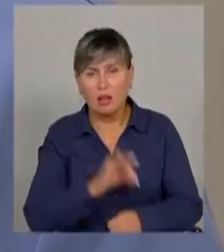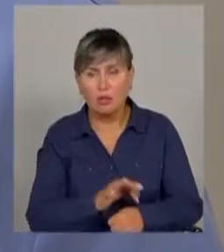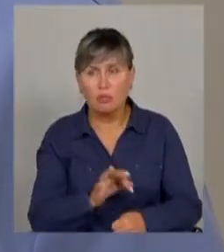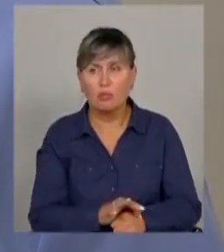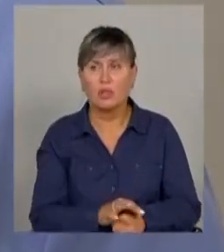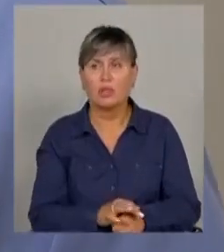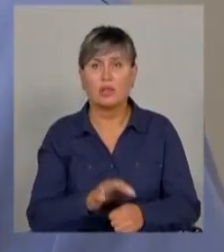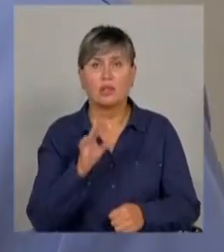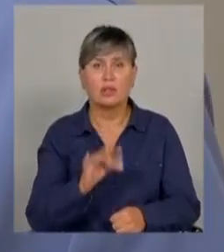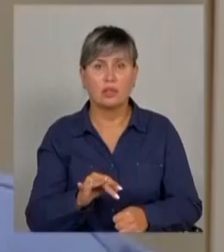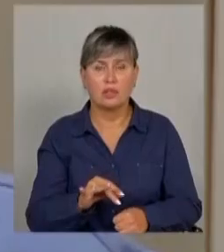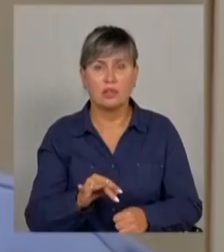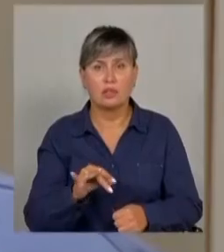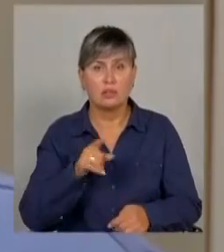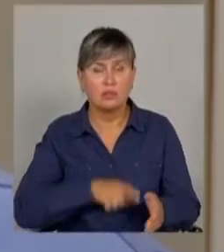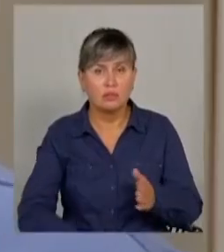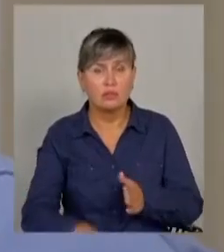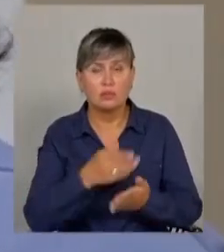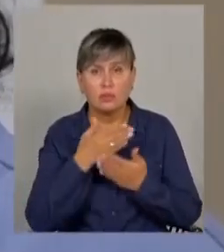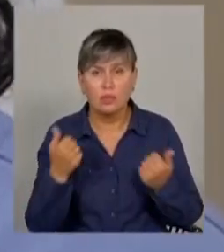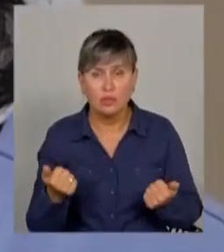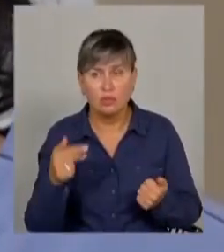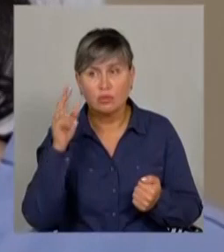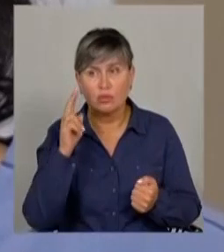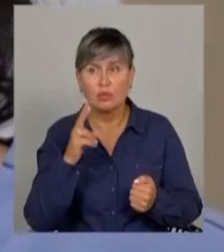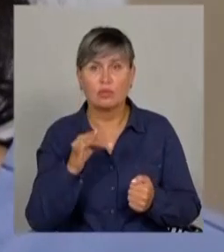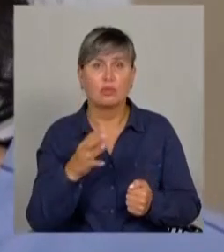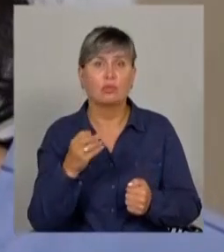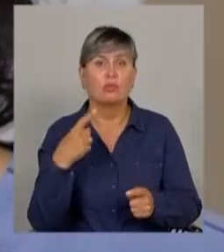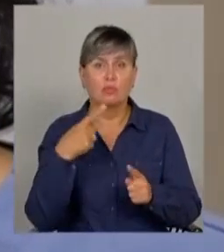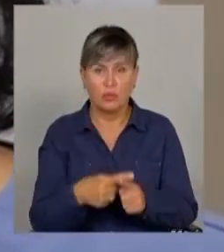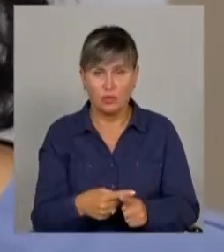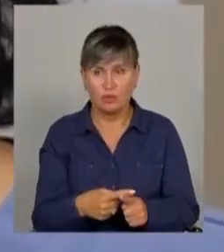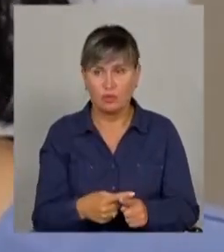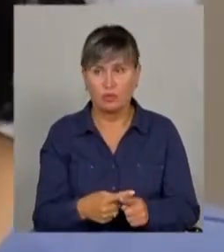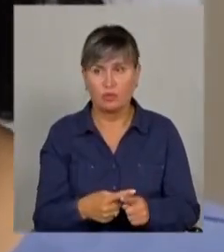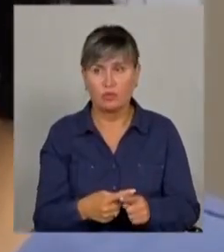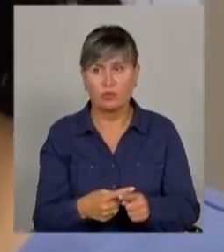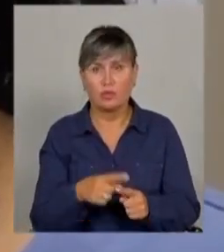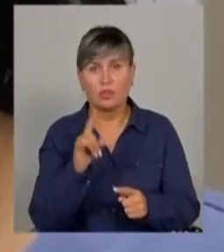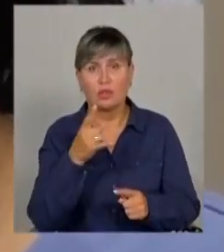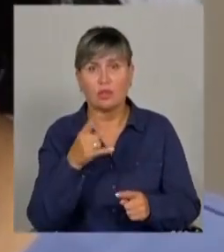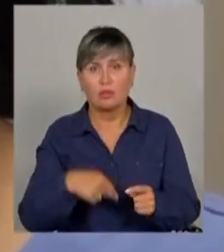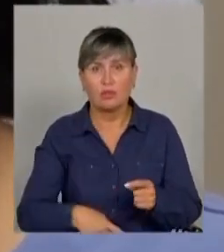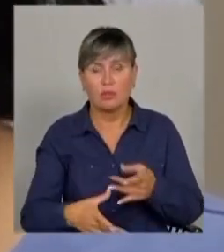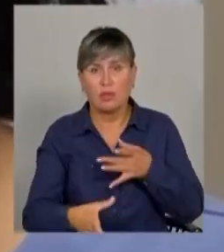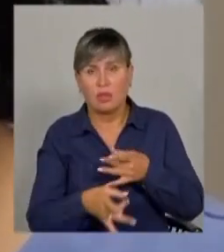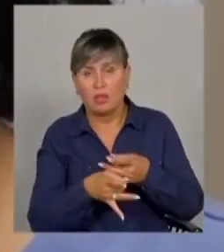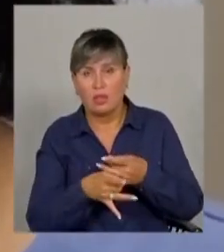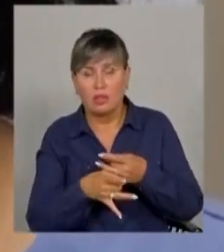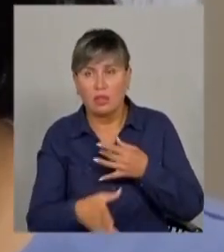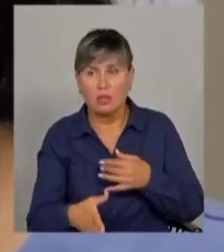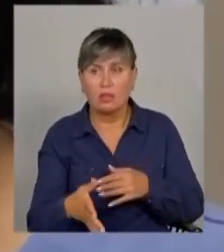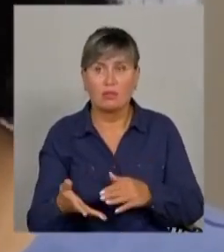снижение мочеспускания. Присоединилась еще она мне здесь, у нее предлежание плацента. Это тоже сам по себе